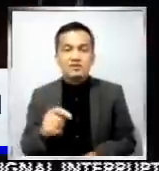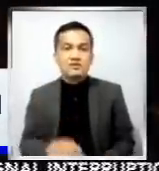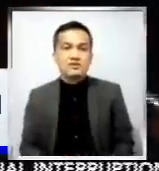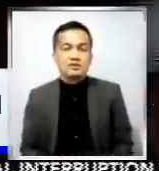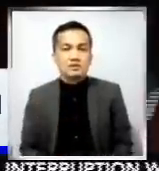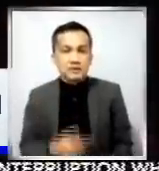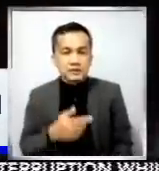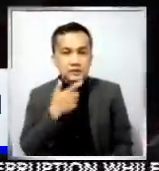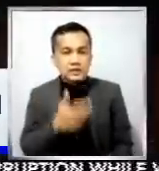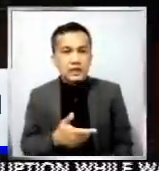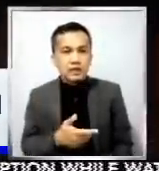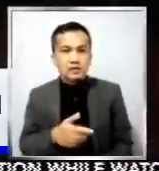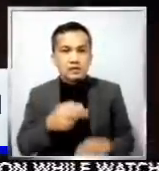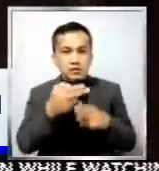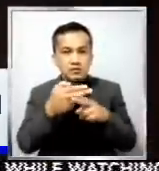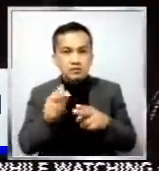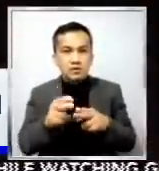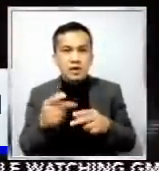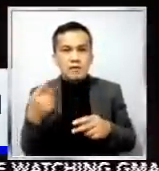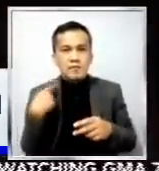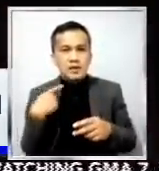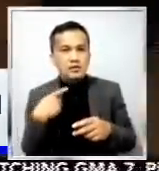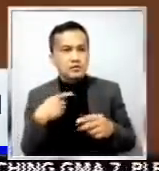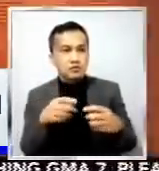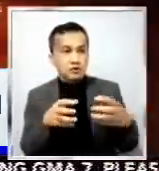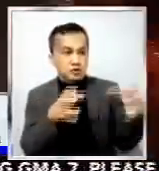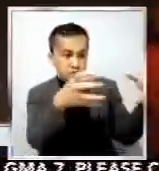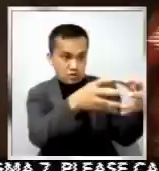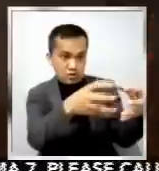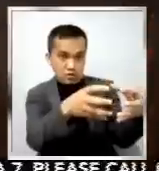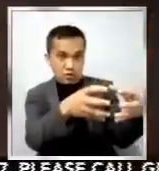Maya-maya, may ibinato ang kabilang grupo.